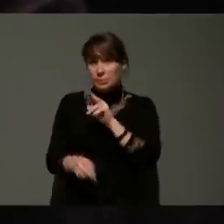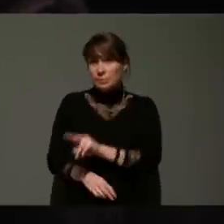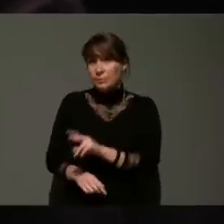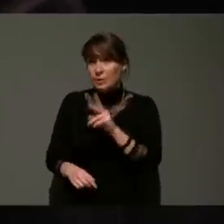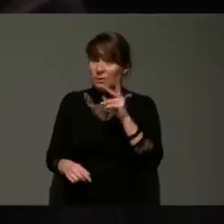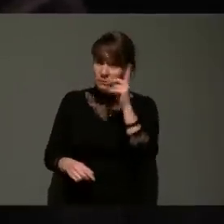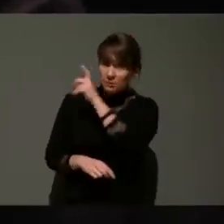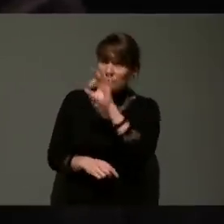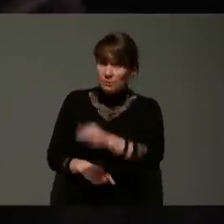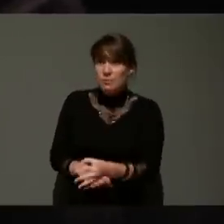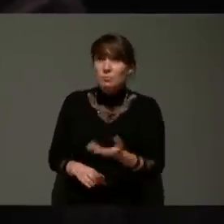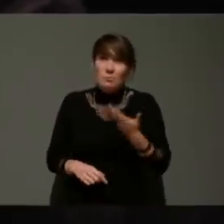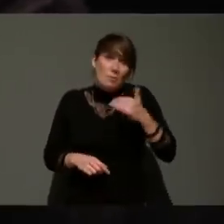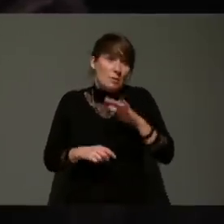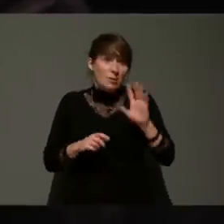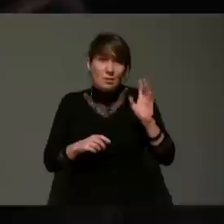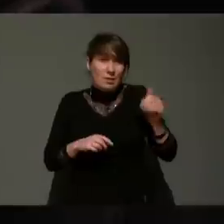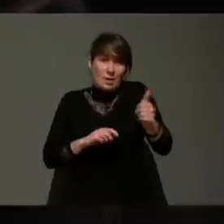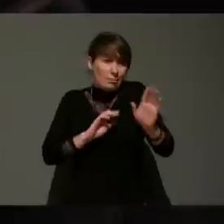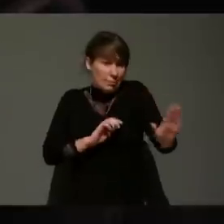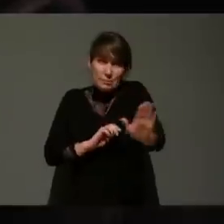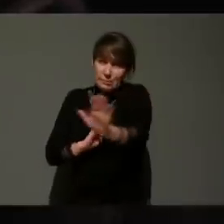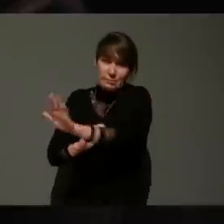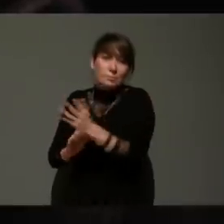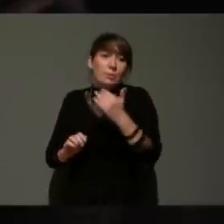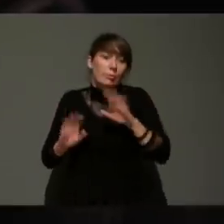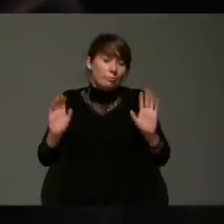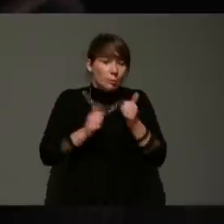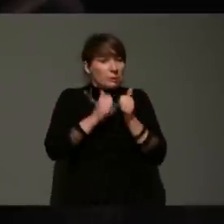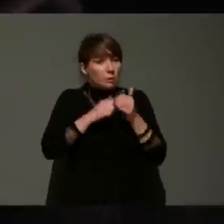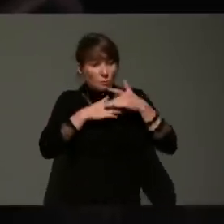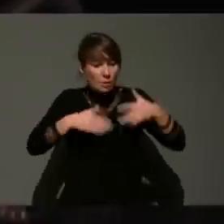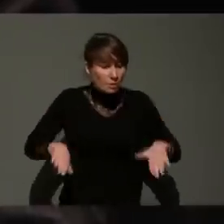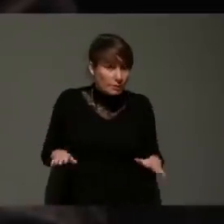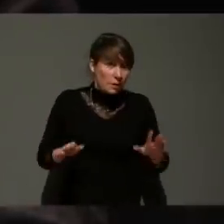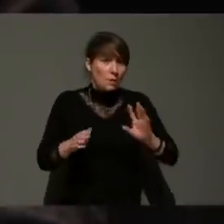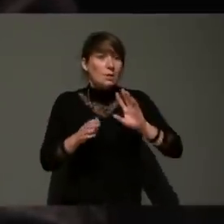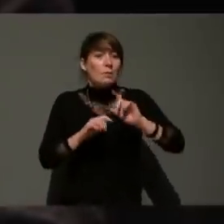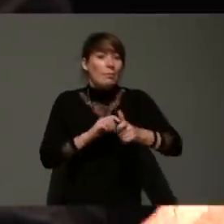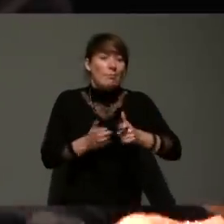il faut répondre au cas par cas. Mais le sommeil post-compétition, généralement, il est difficile à trouver.